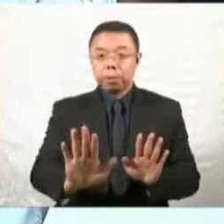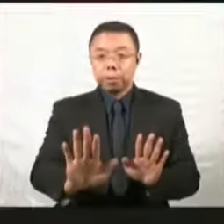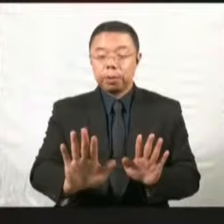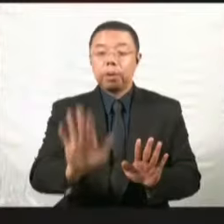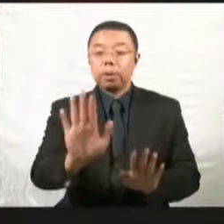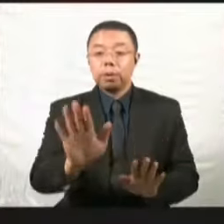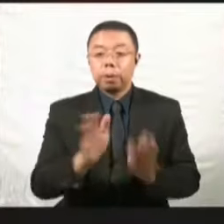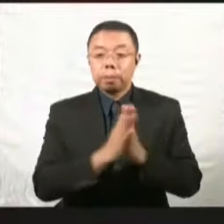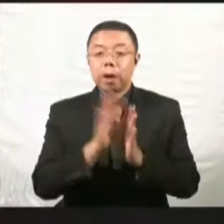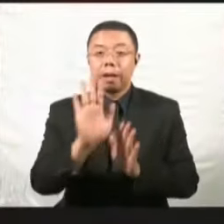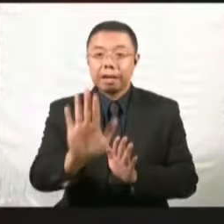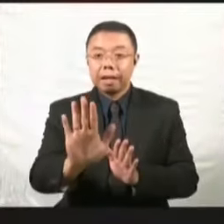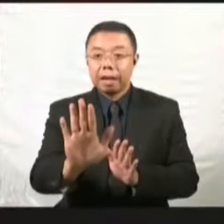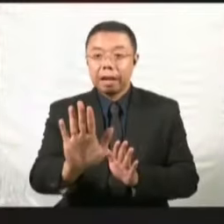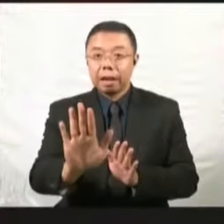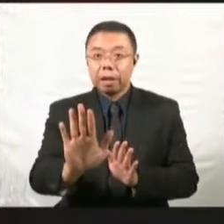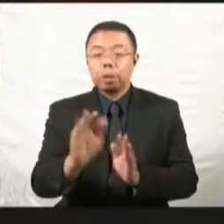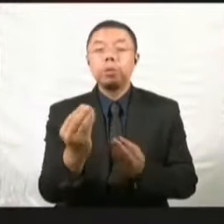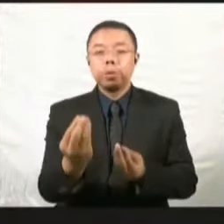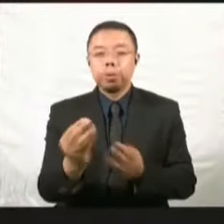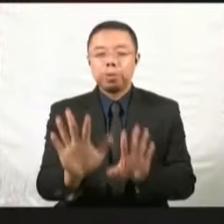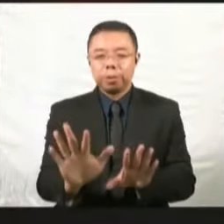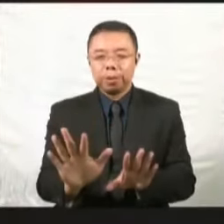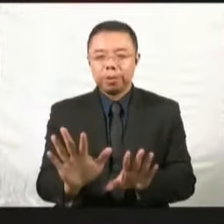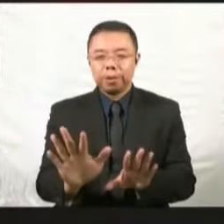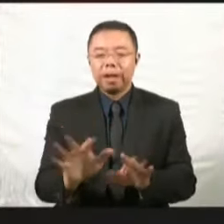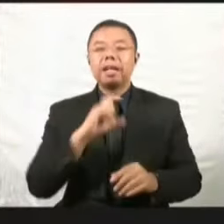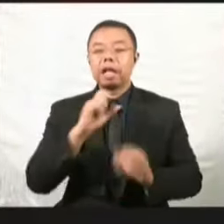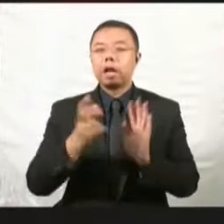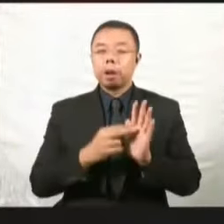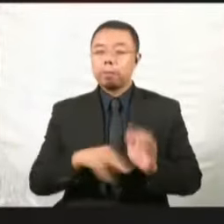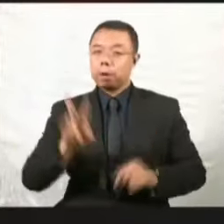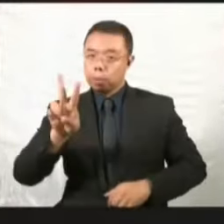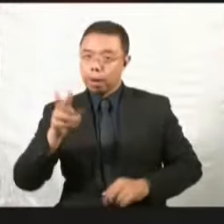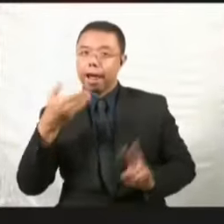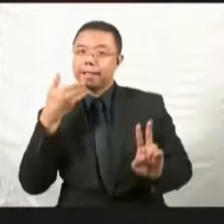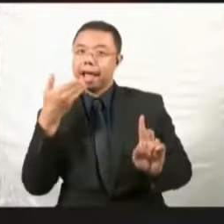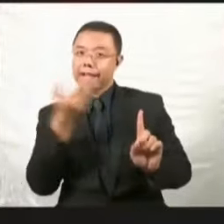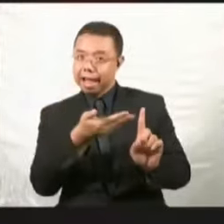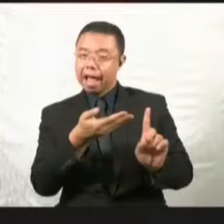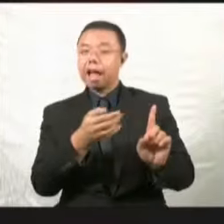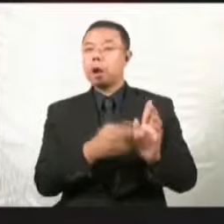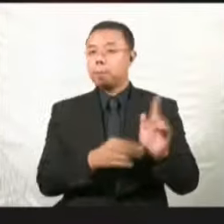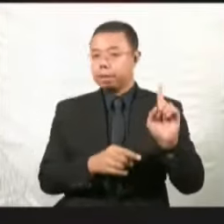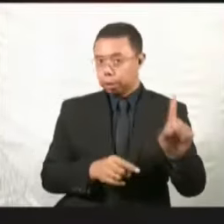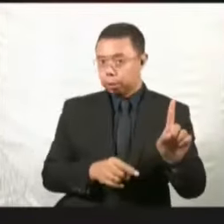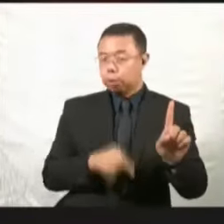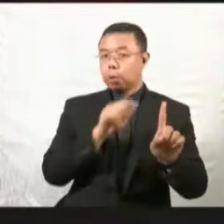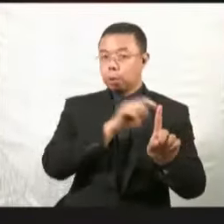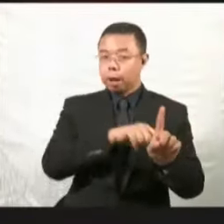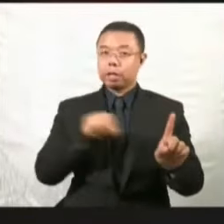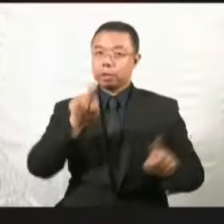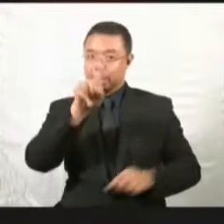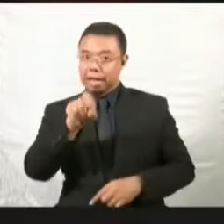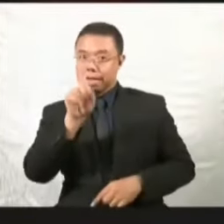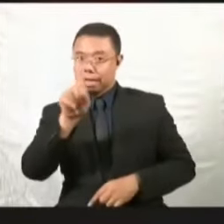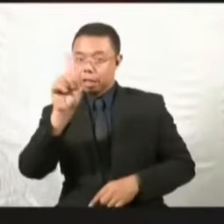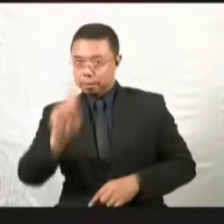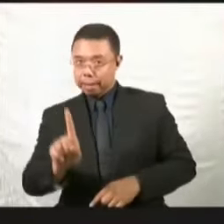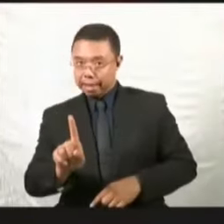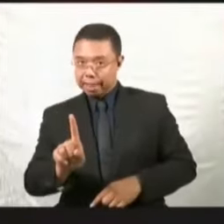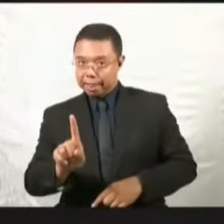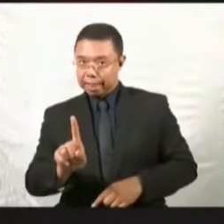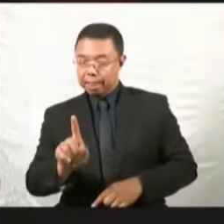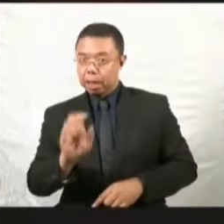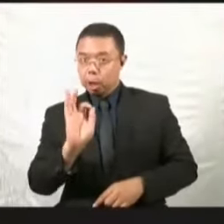bertanya bapak mohon izin belum dipersilakan Pasangan calon nomor urut du bertanya kepada pasangan calon nomor urut waktu anda 1 menit dimulai